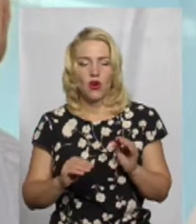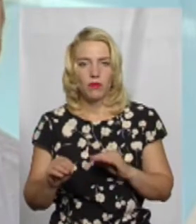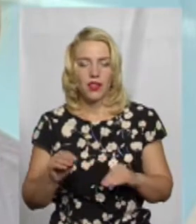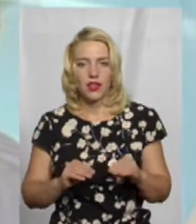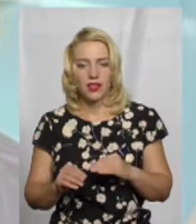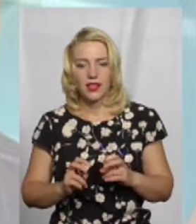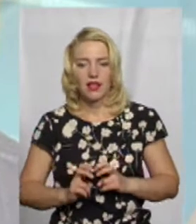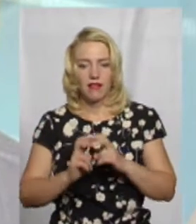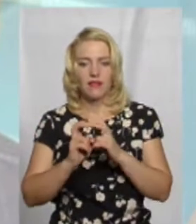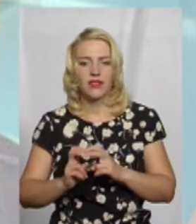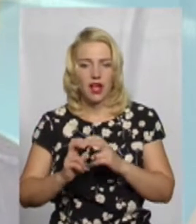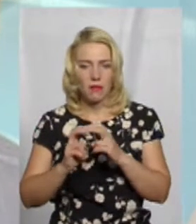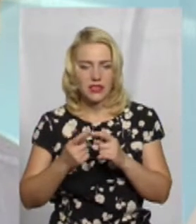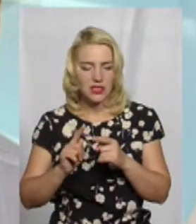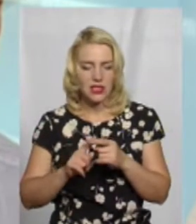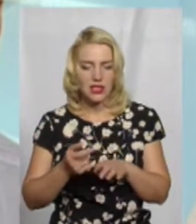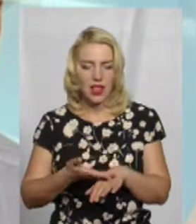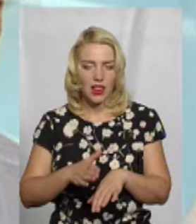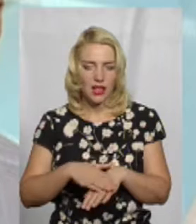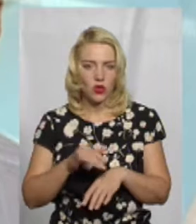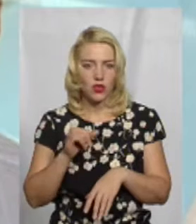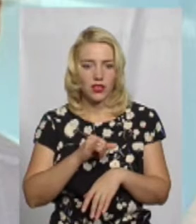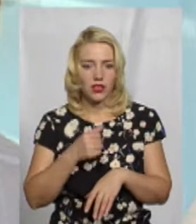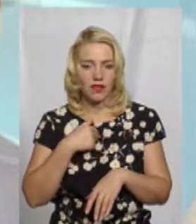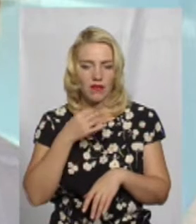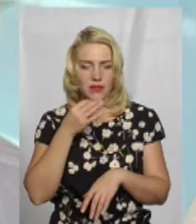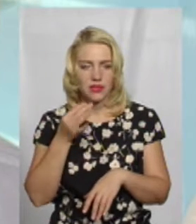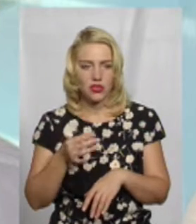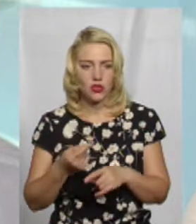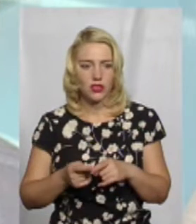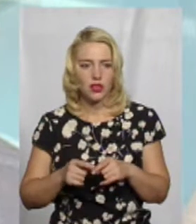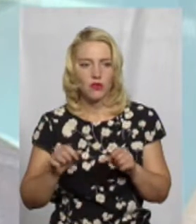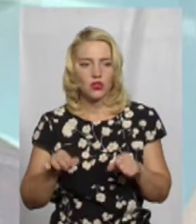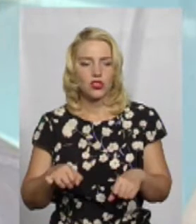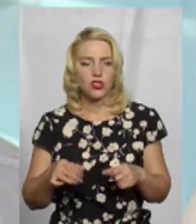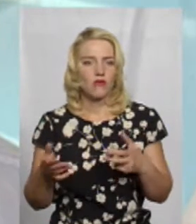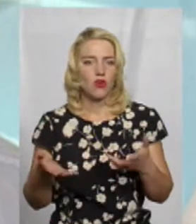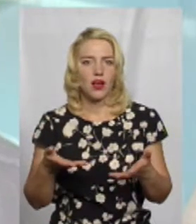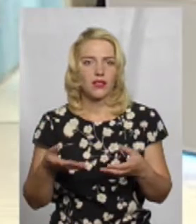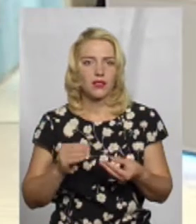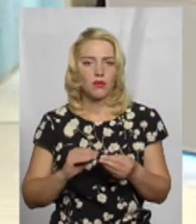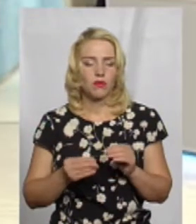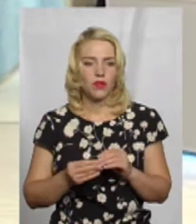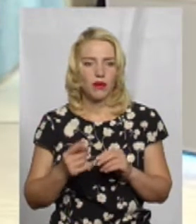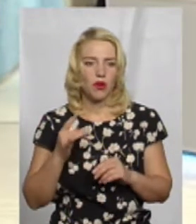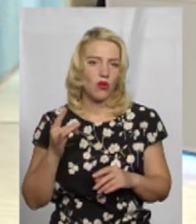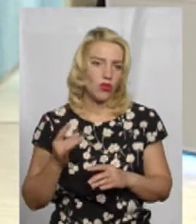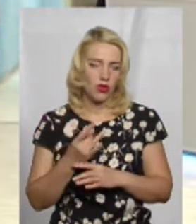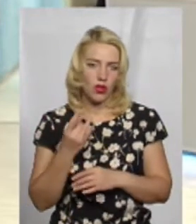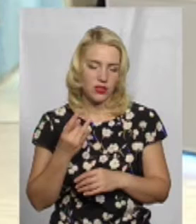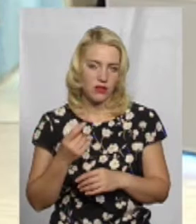ліфтами – це складно. І це, я скажу, ну, можливо, це якась проблема